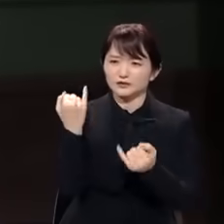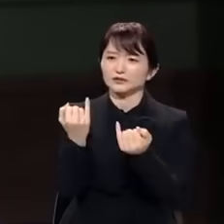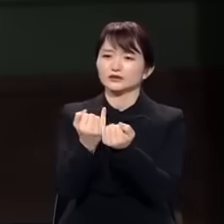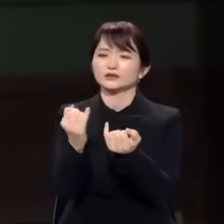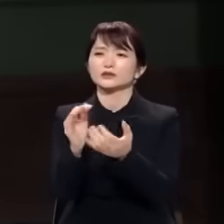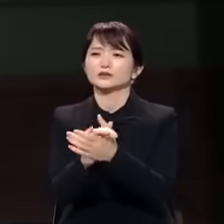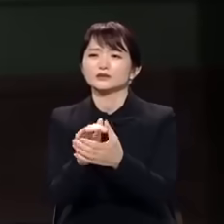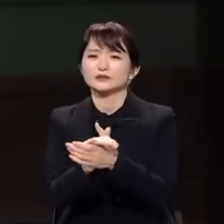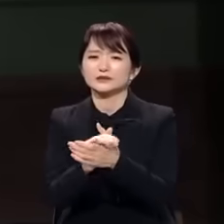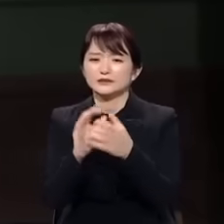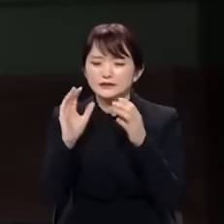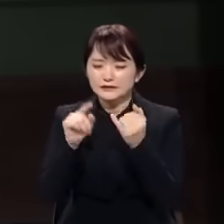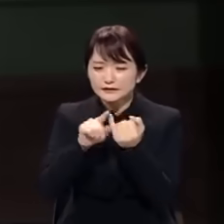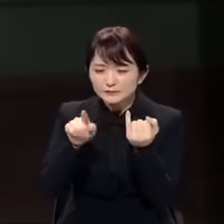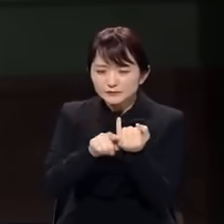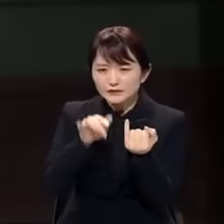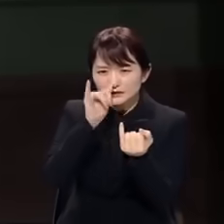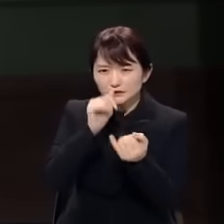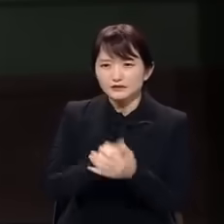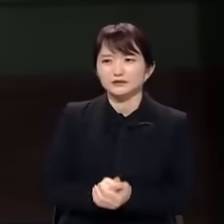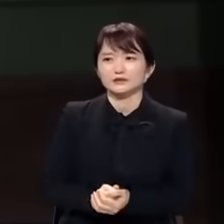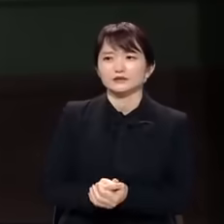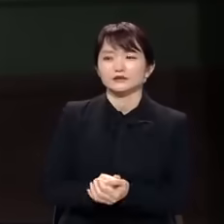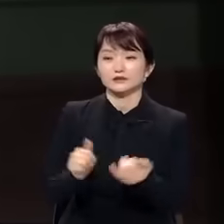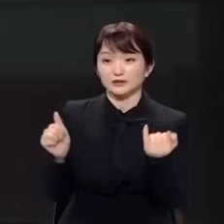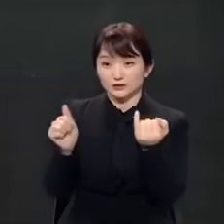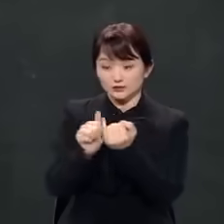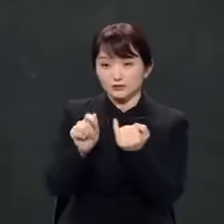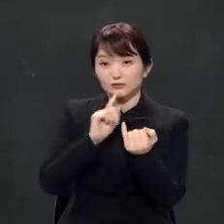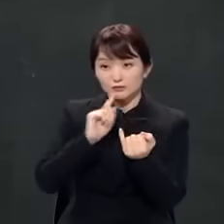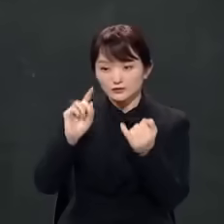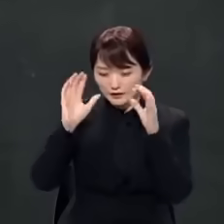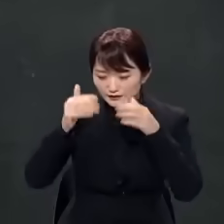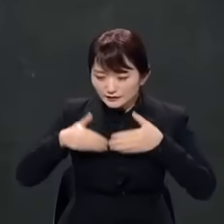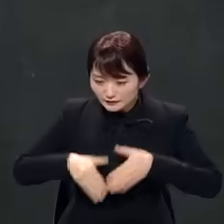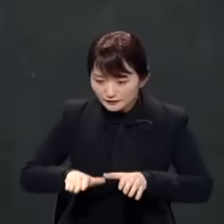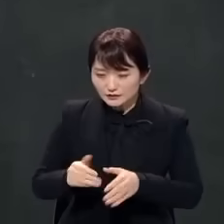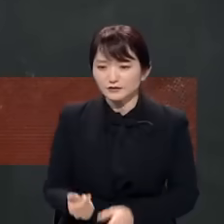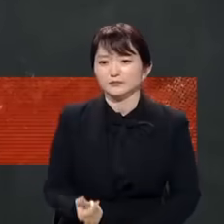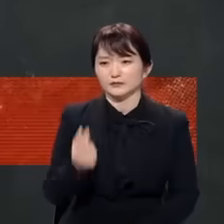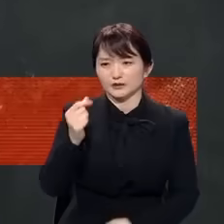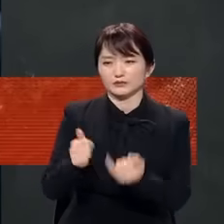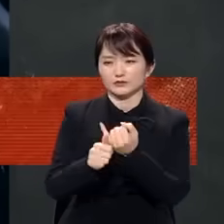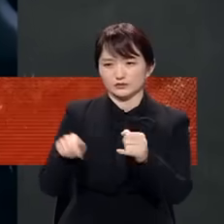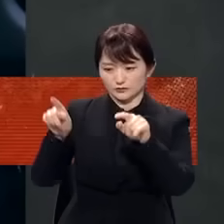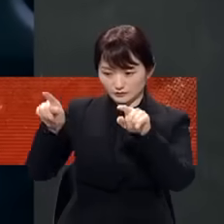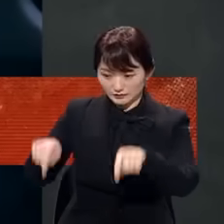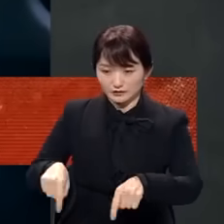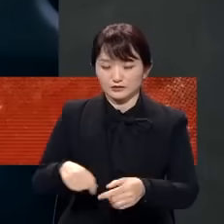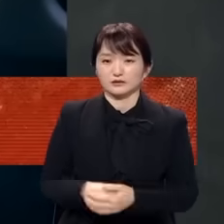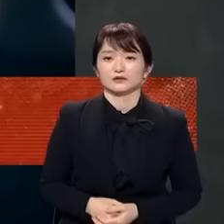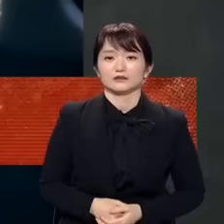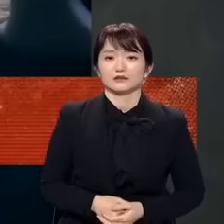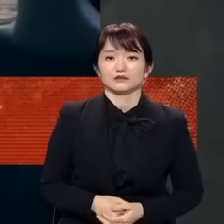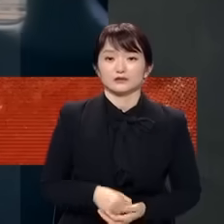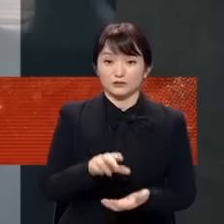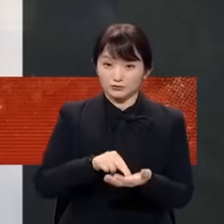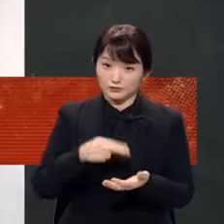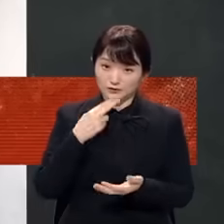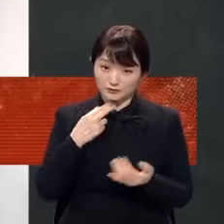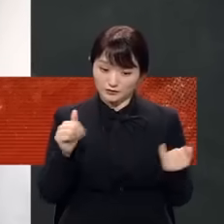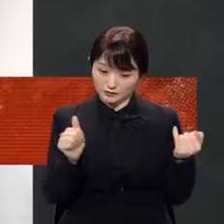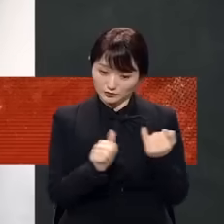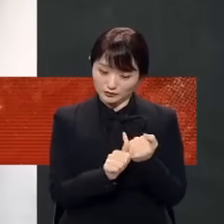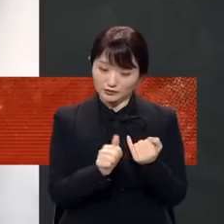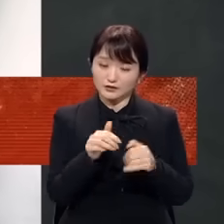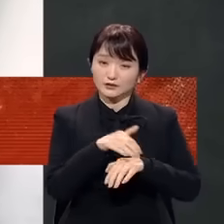아이가 생겼다고 하더라. 그래서 혼인신고만 하고 아이를 낳았던 거고 금방 이혼을 할 거였다. 문제없이 결혼 다 진행하려고 했다 라고